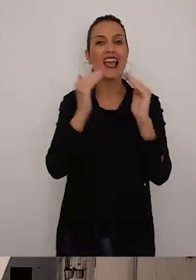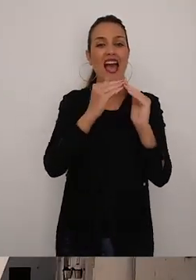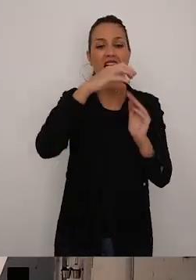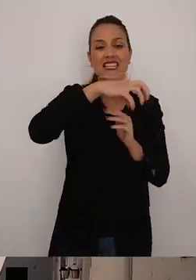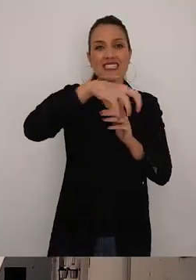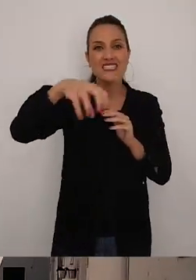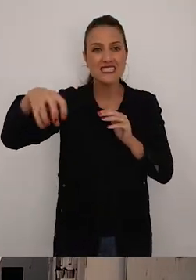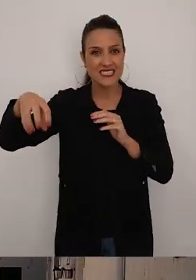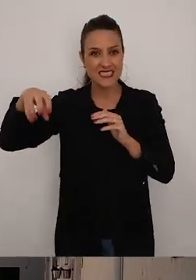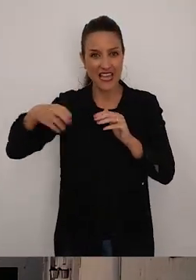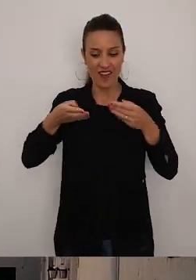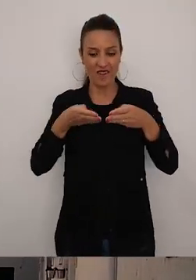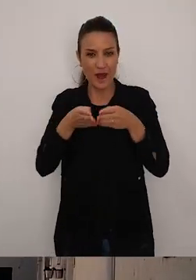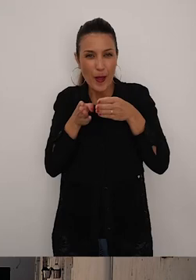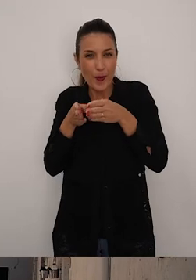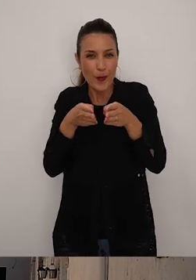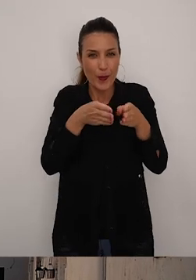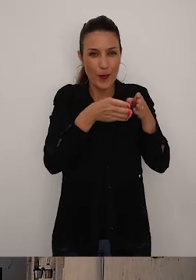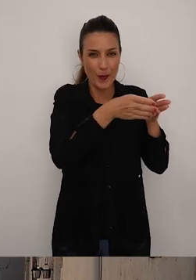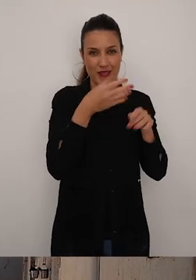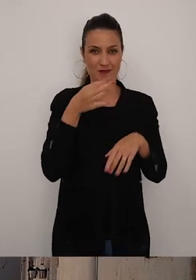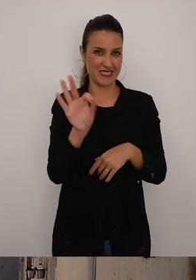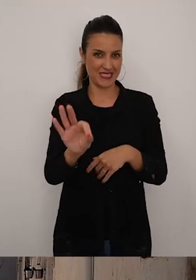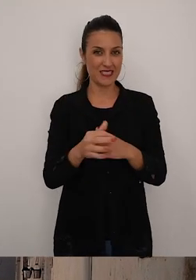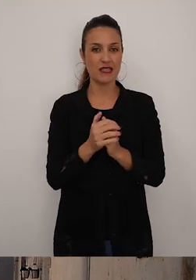si affacciano sulle graziose e strette viuzze.